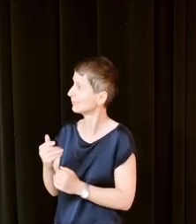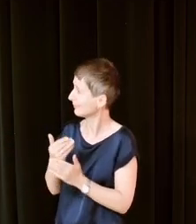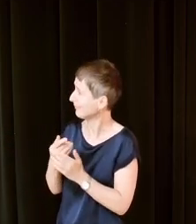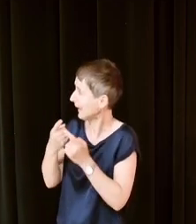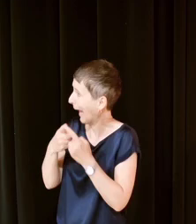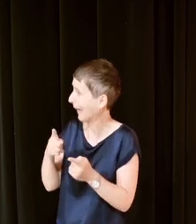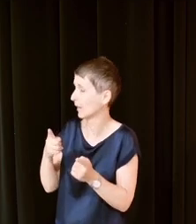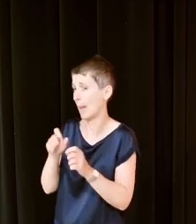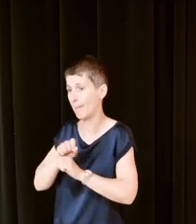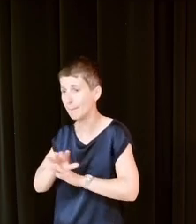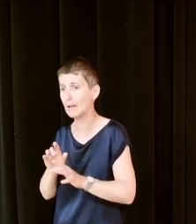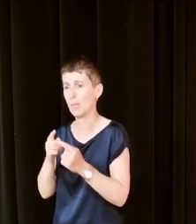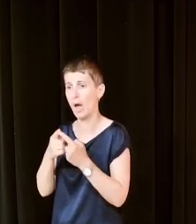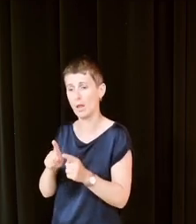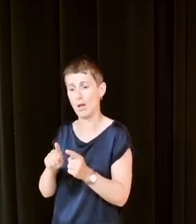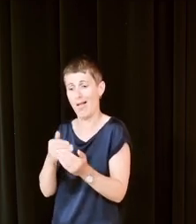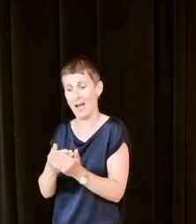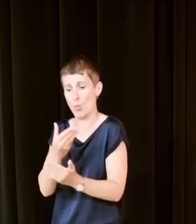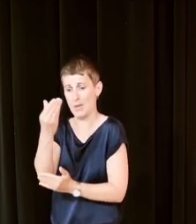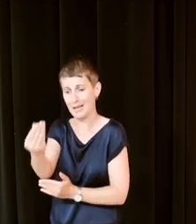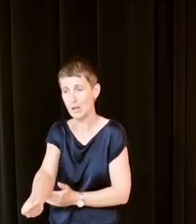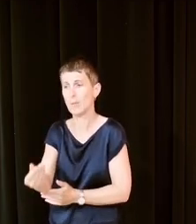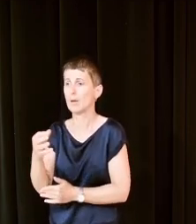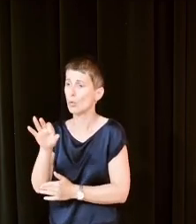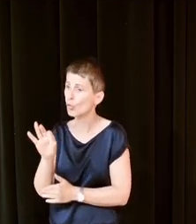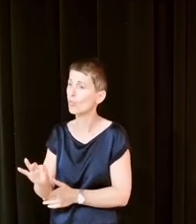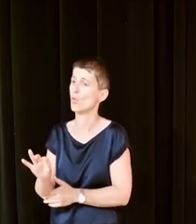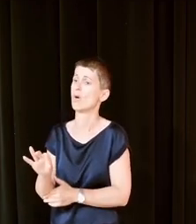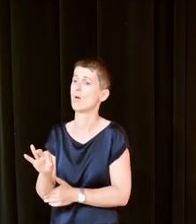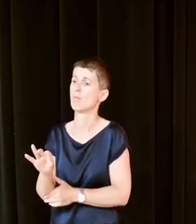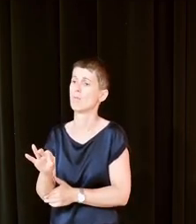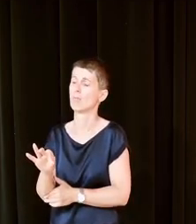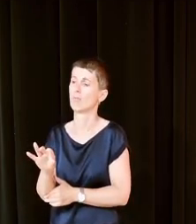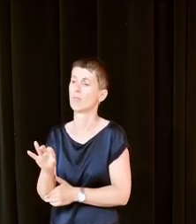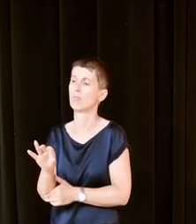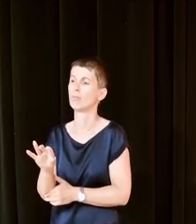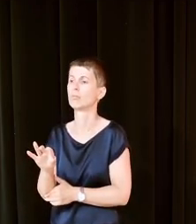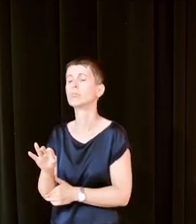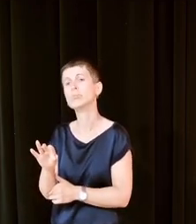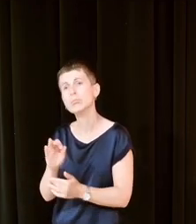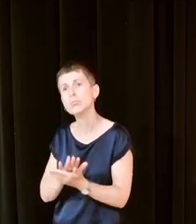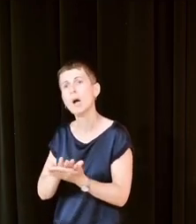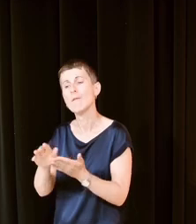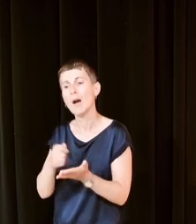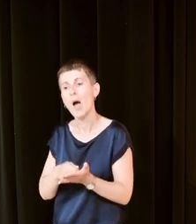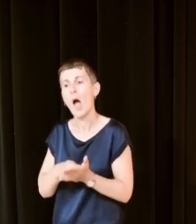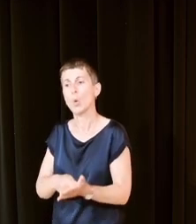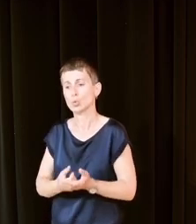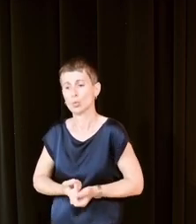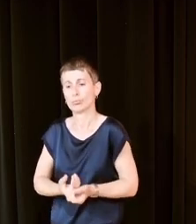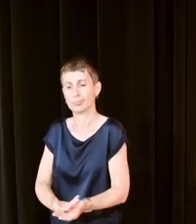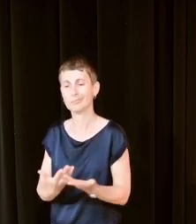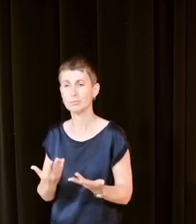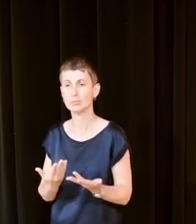ihnen angeboten werden, um, und ich sage es mal so ganz verkürzt an der Stelle, um sich auszudrücken. Also nicht erklären